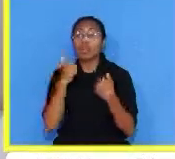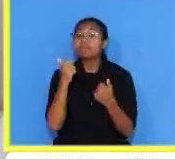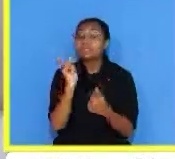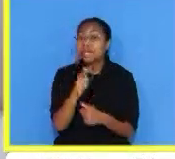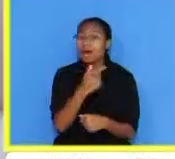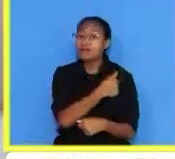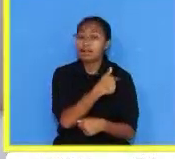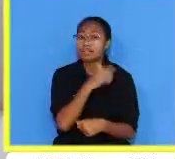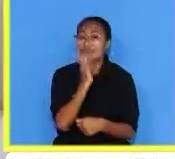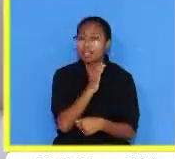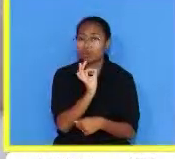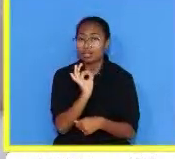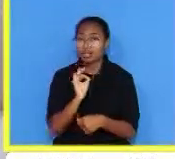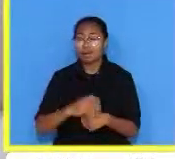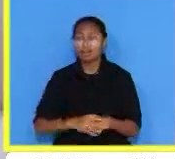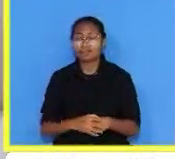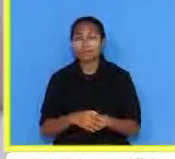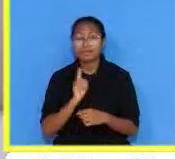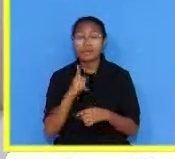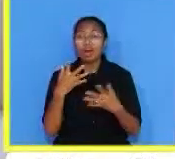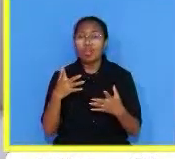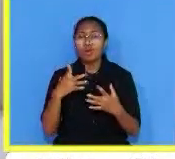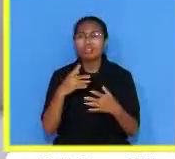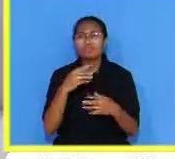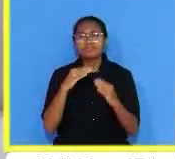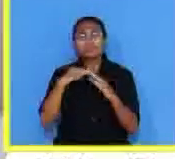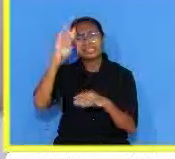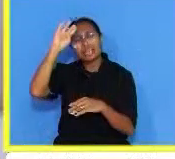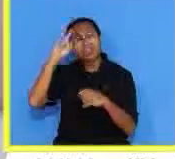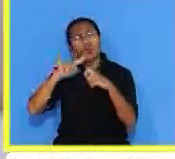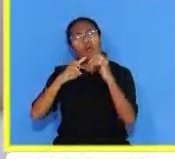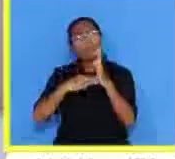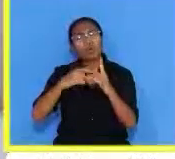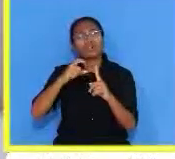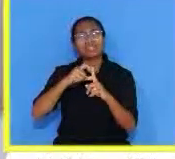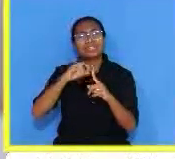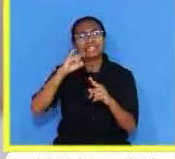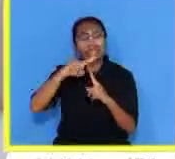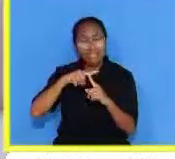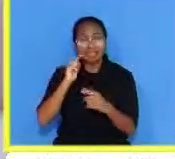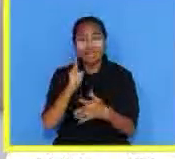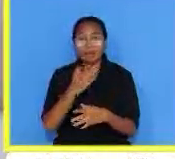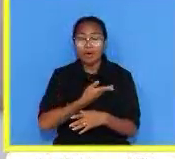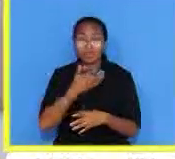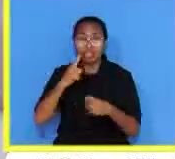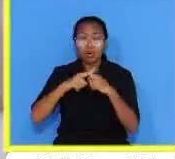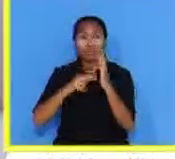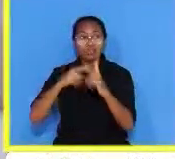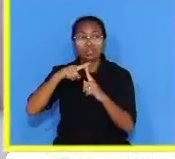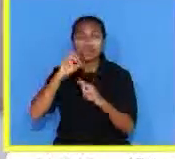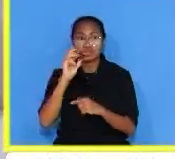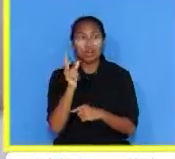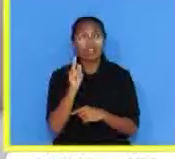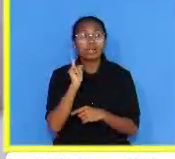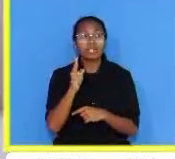kita bisa divaksin atau tidak. Komorbid dengan kondisi terkontrol itu wajib divaksinasi. Jadi tidak